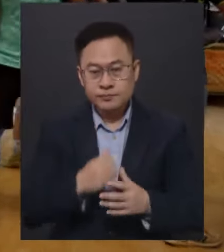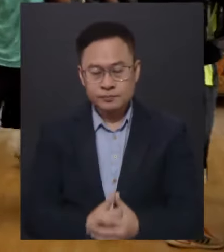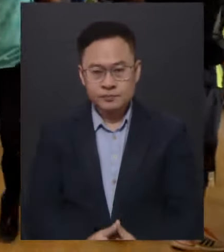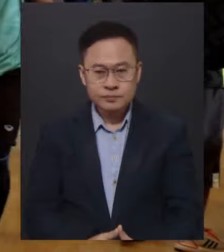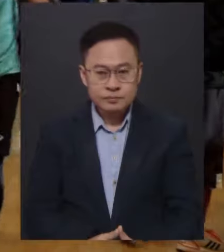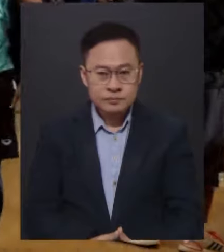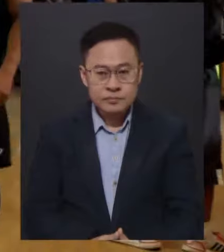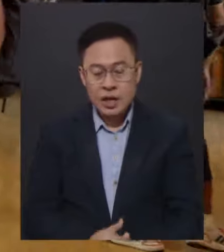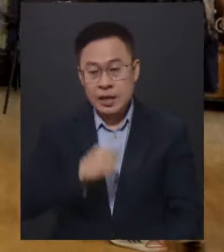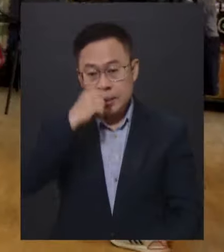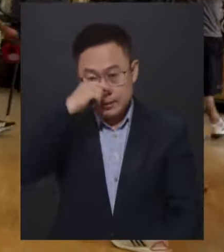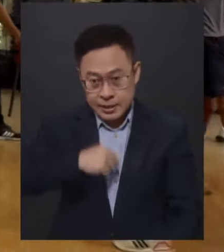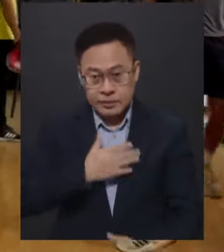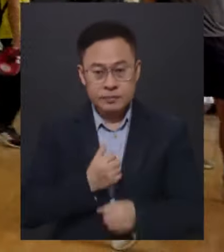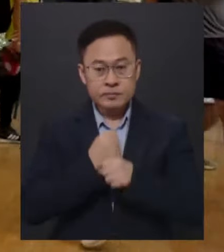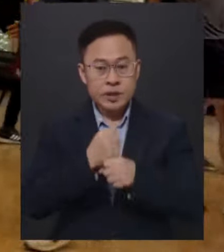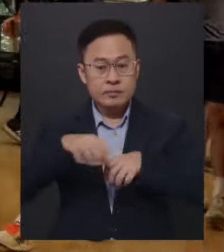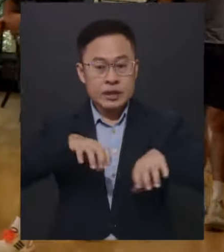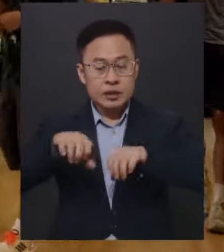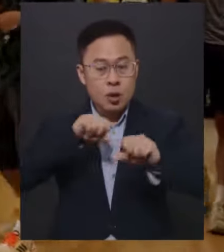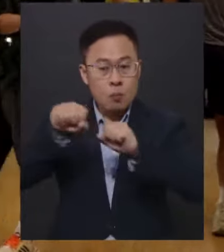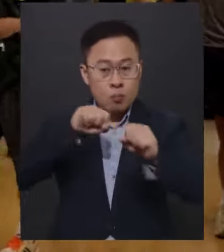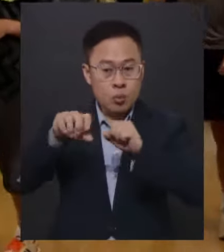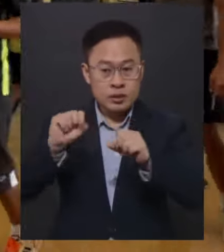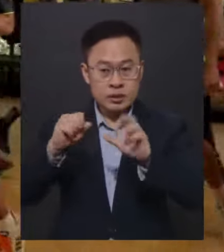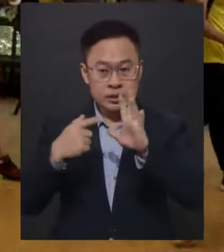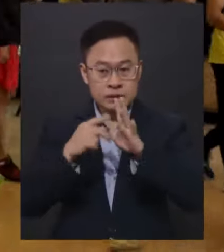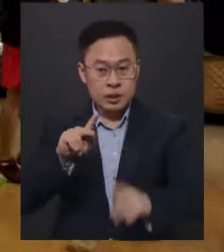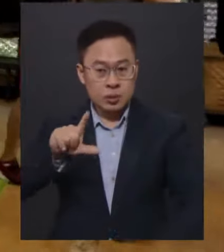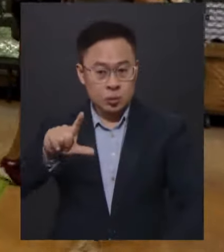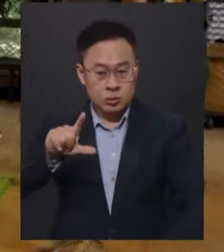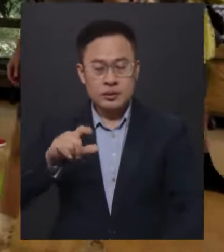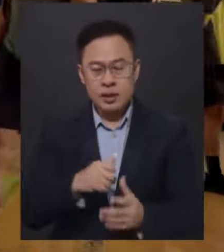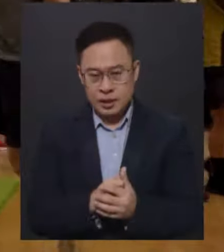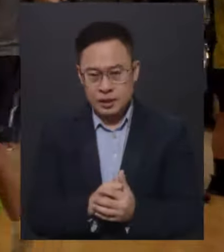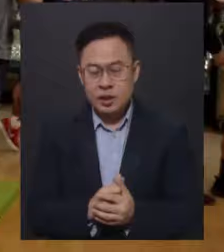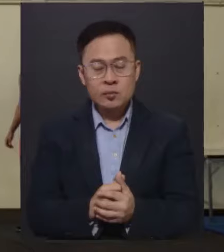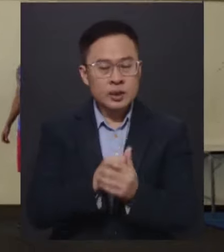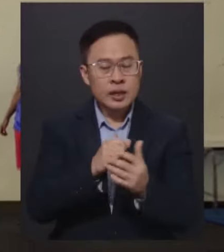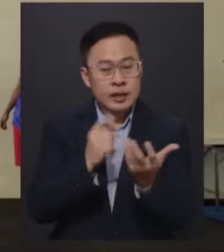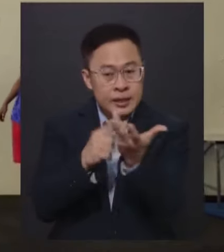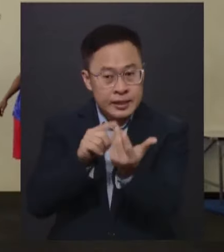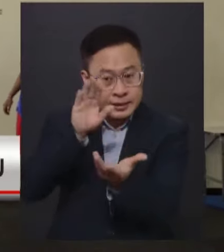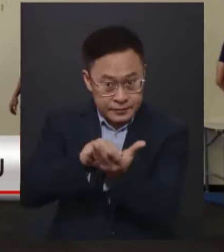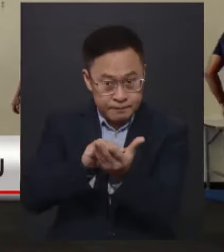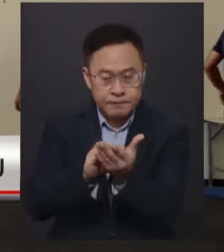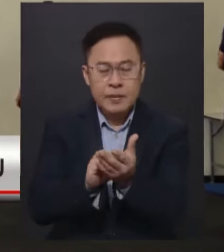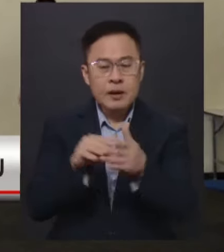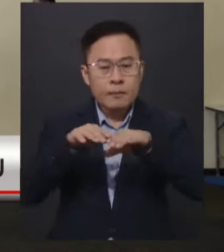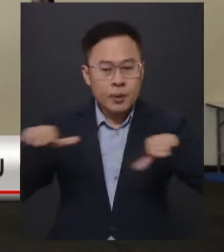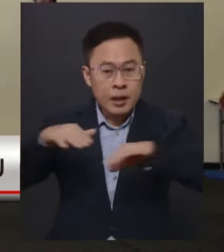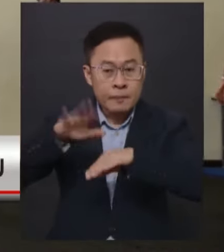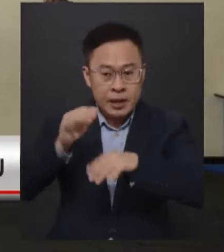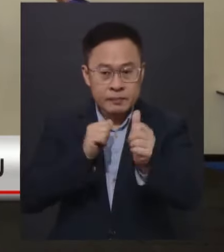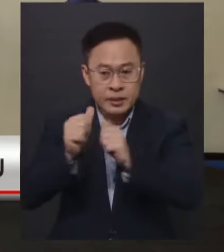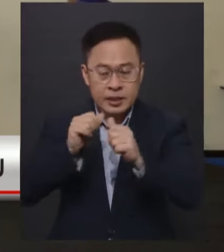โดยประเทศไทยก็จะเป็นเจ้าภาพในการจัดการแข่งขันมวยสากลระดับโลกเพื่อคัดเลือกไปโอลิมปิกสนามที่2ในรายการ